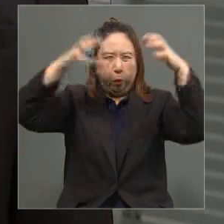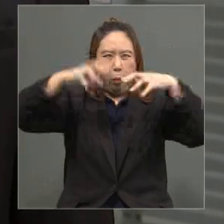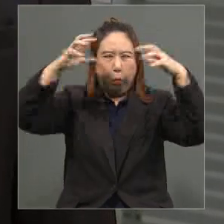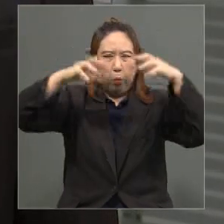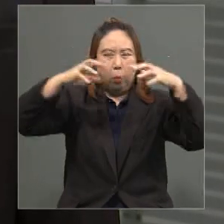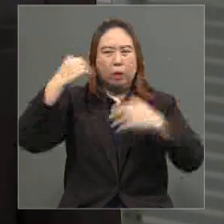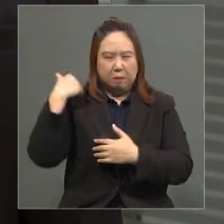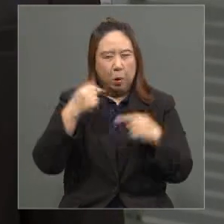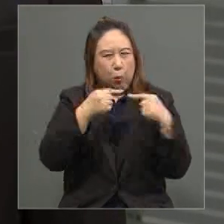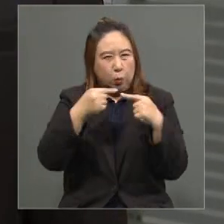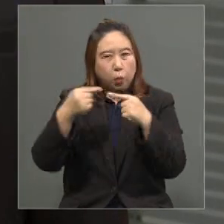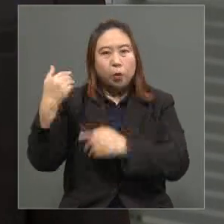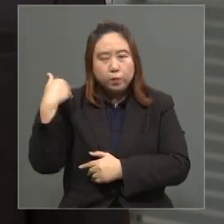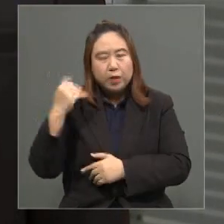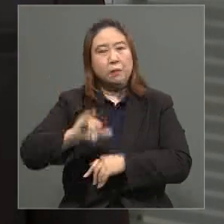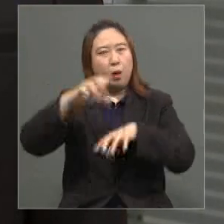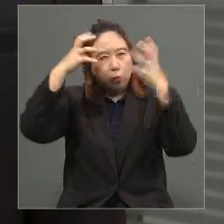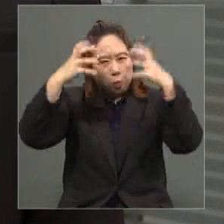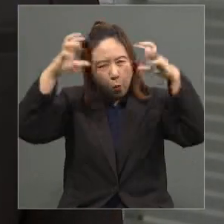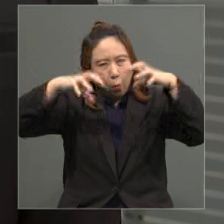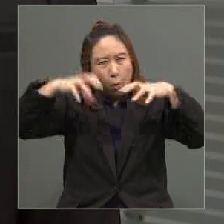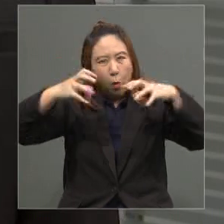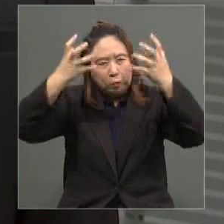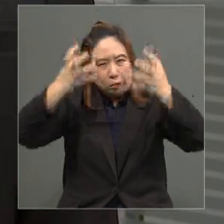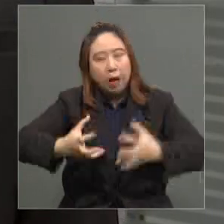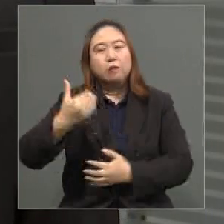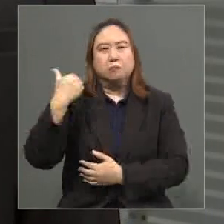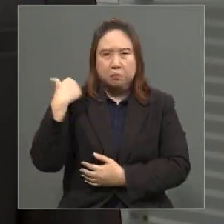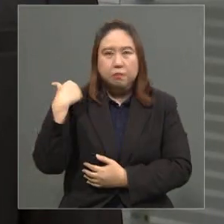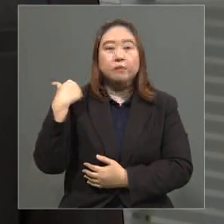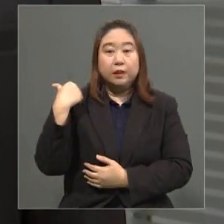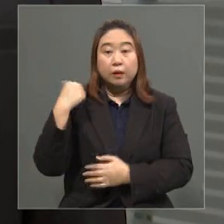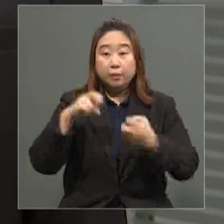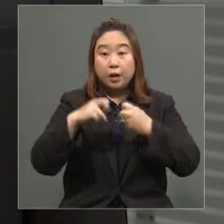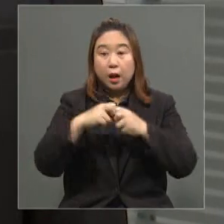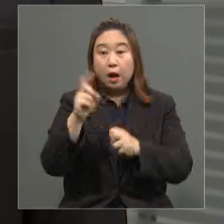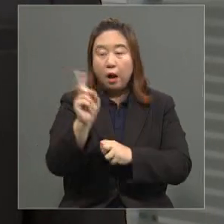ปบโ